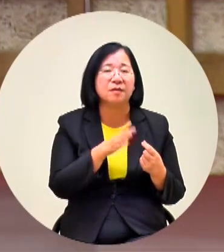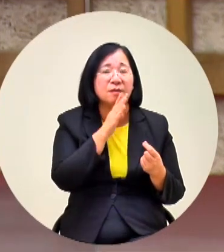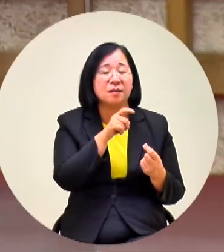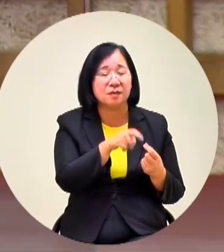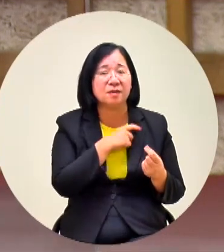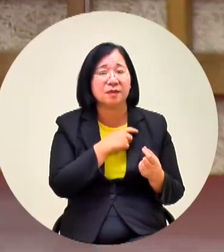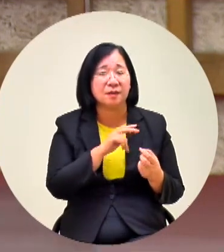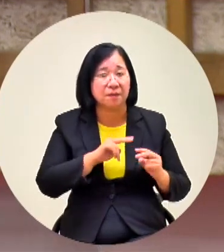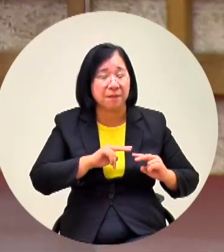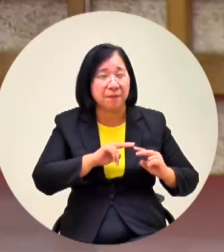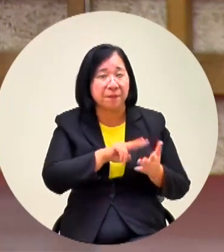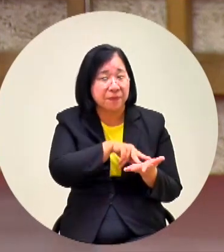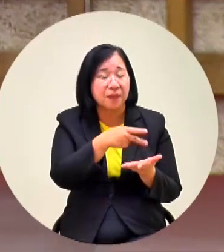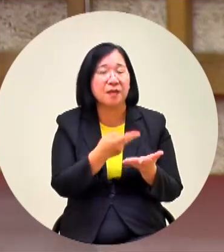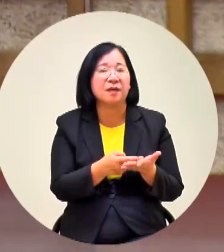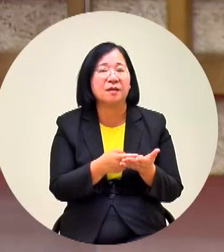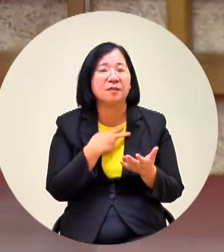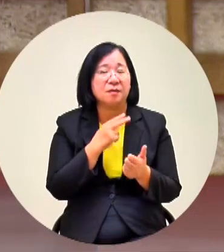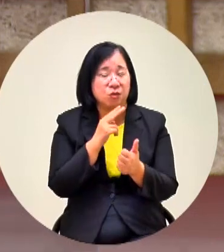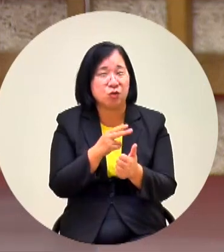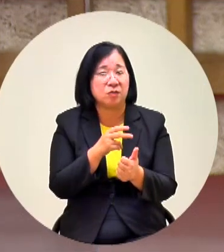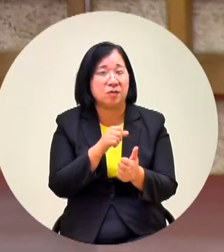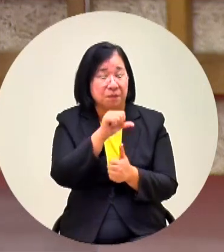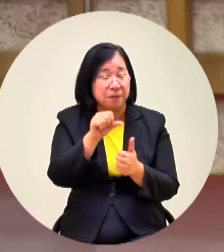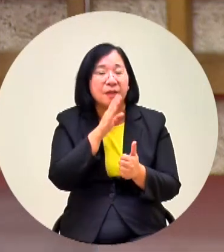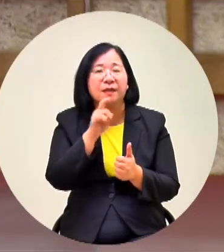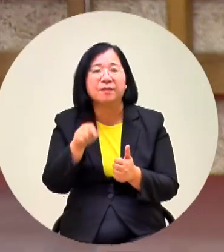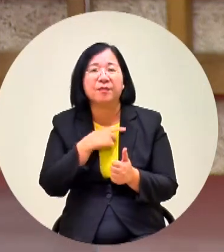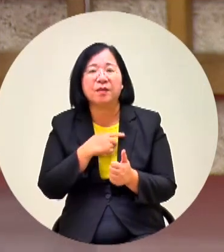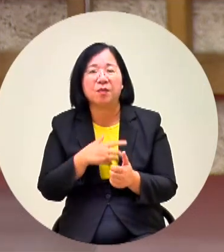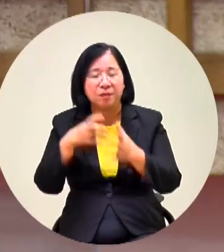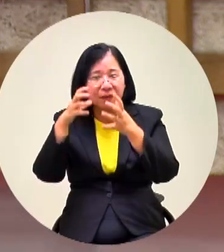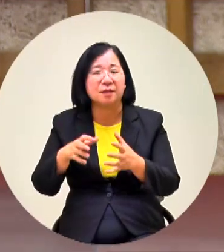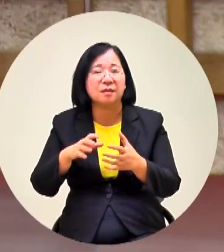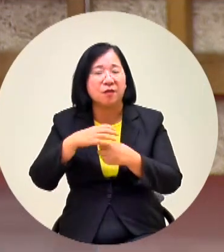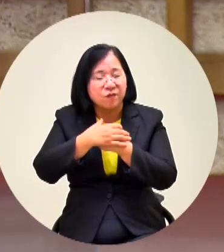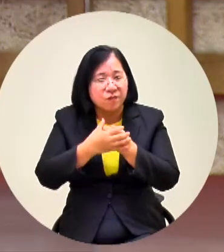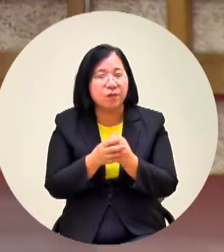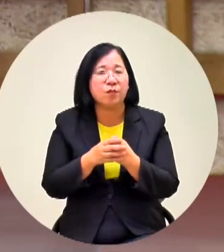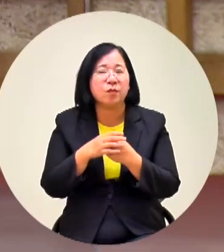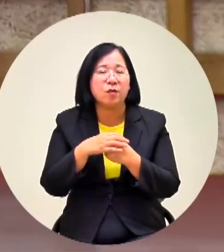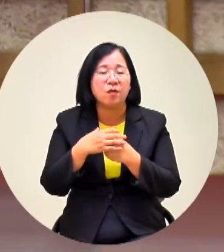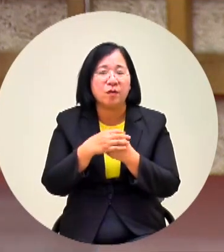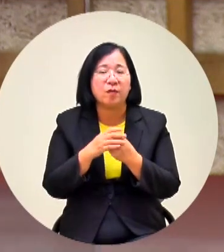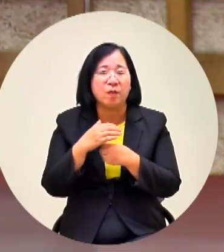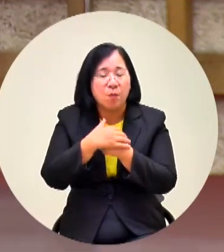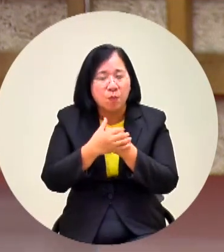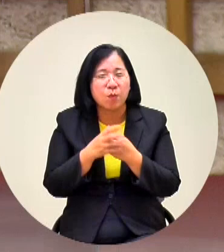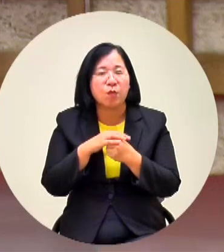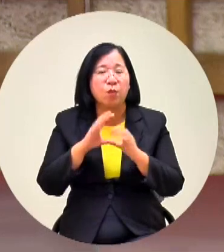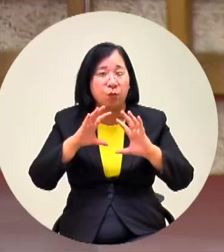造另一座护国神山，能源的护国神山。我们用这种全新的能源科技改善空